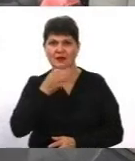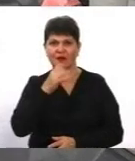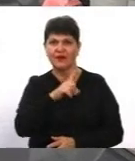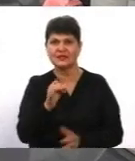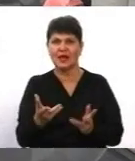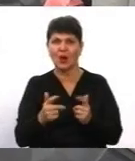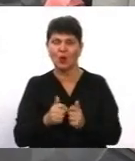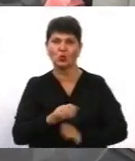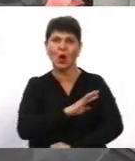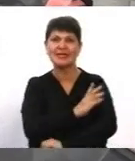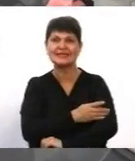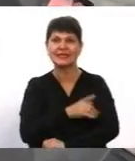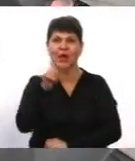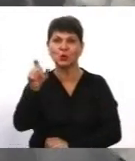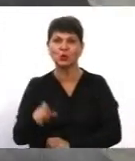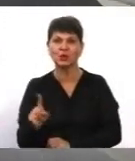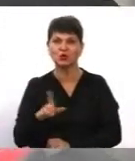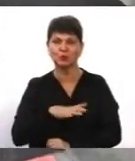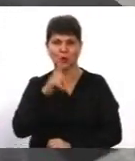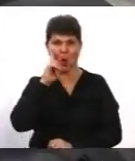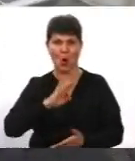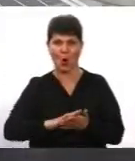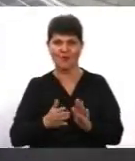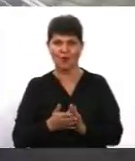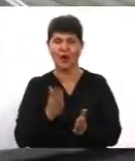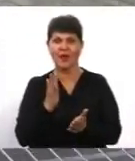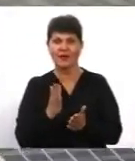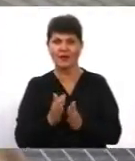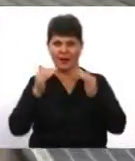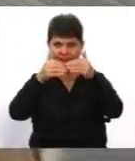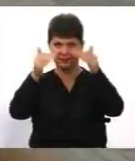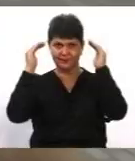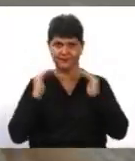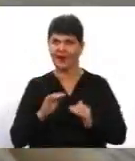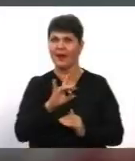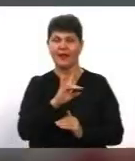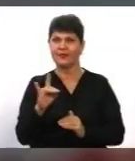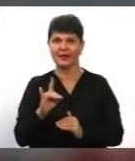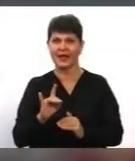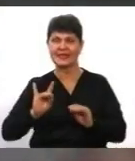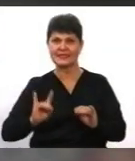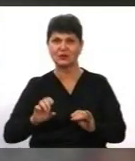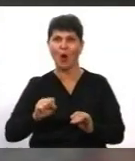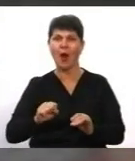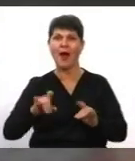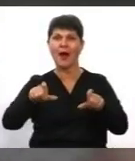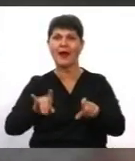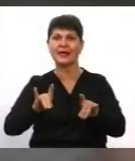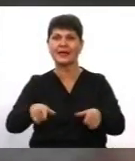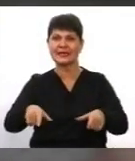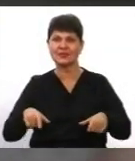людини, але щоб це було комфортно, потрібна кабіна і не сідло, а крісло. Обладнаний веломобіль